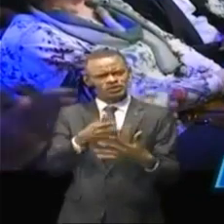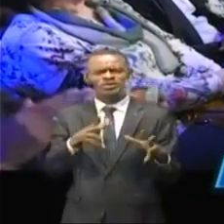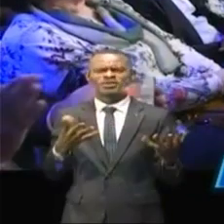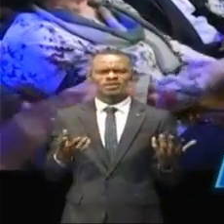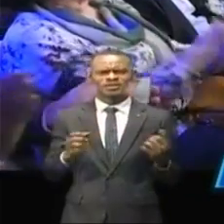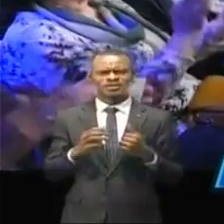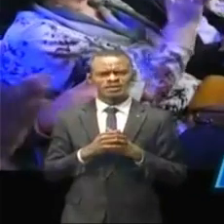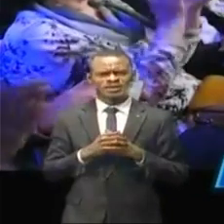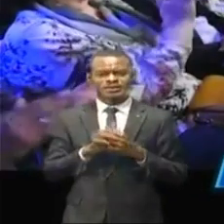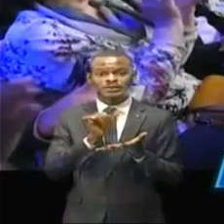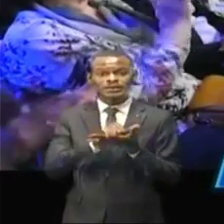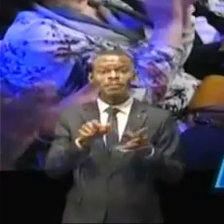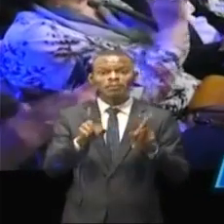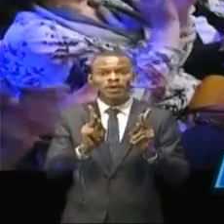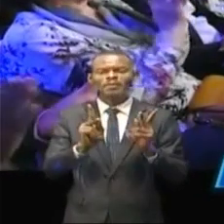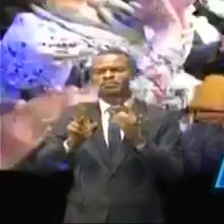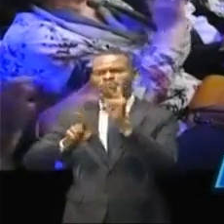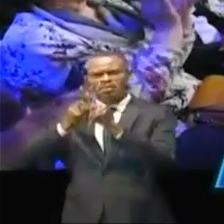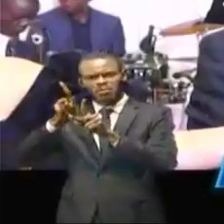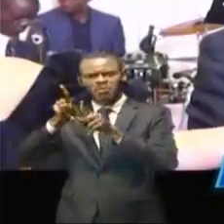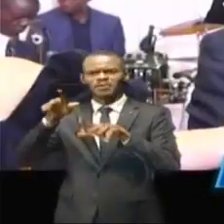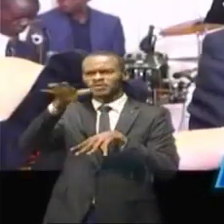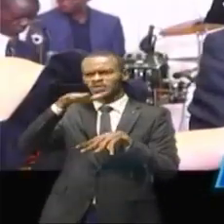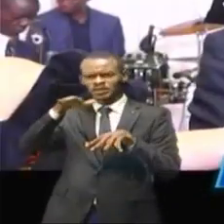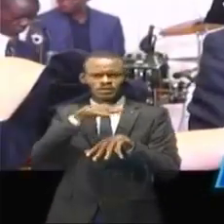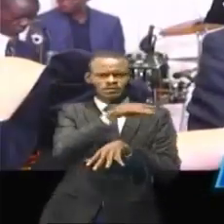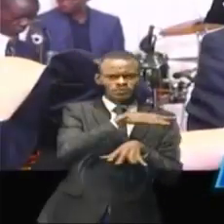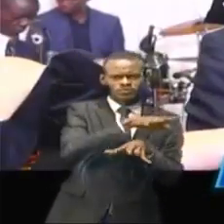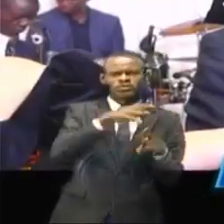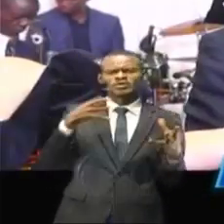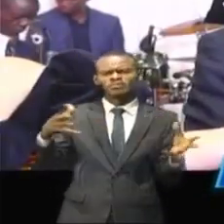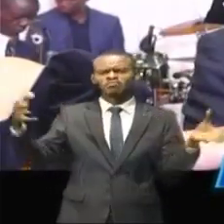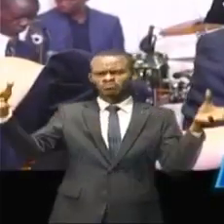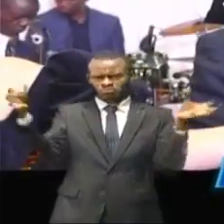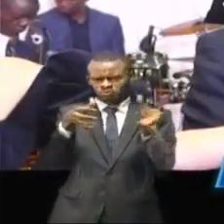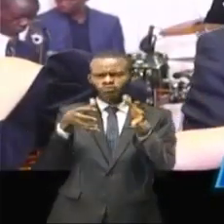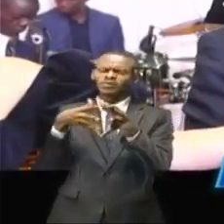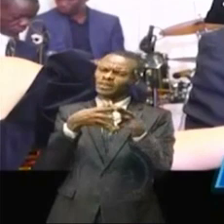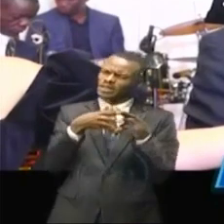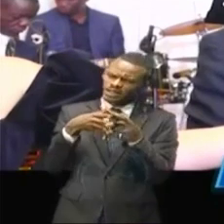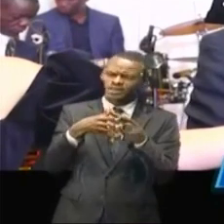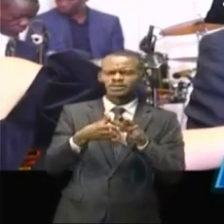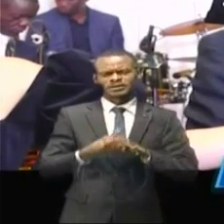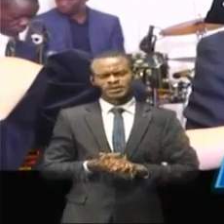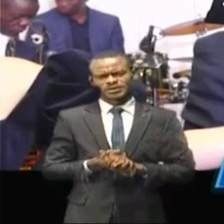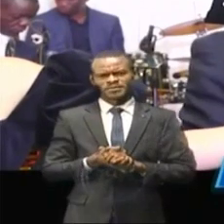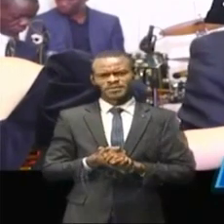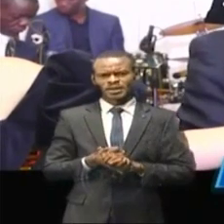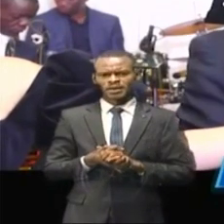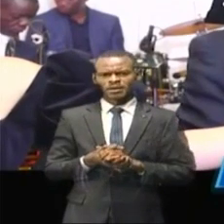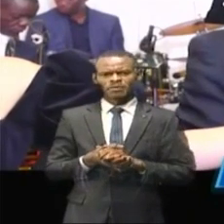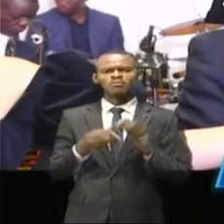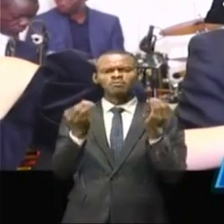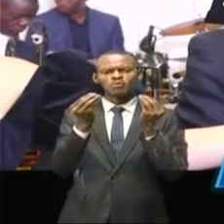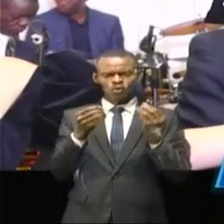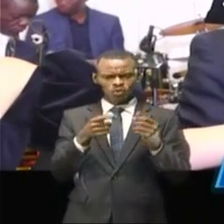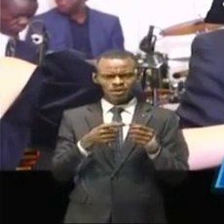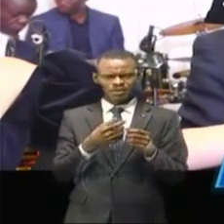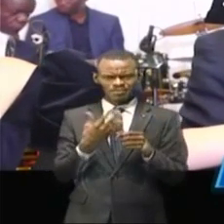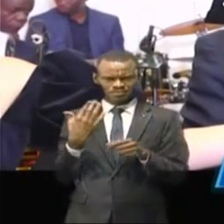des peuples de nos deux pays qui ont célébré le 7 juillet dernier le